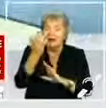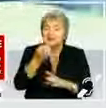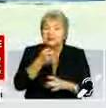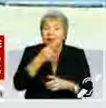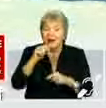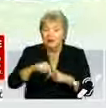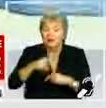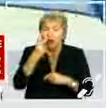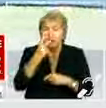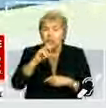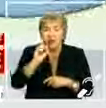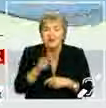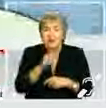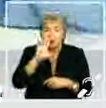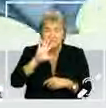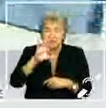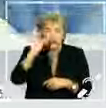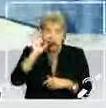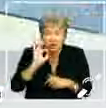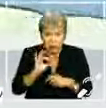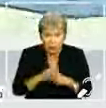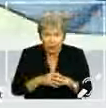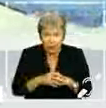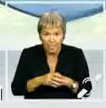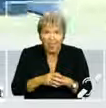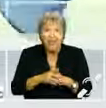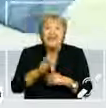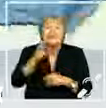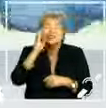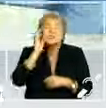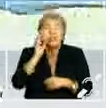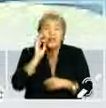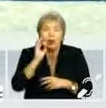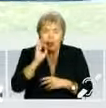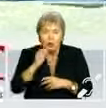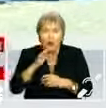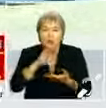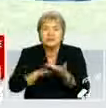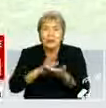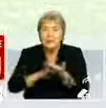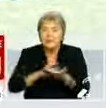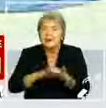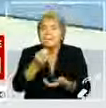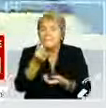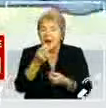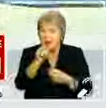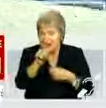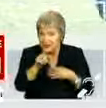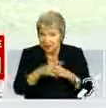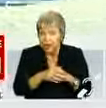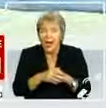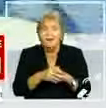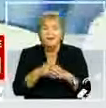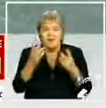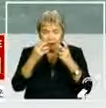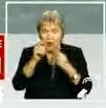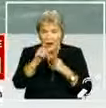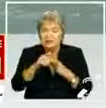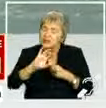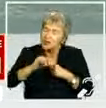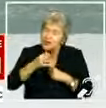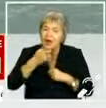la 2,5% din PIB. Vă asigur că vom menține acest nivel și în anii